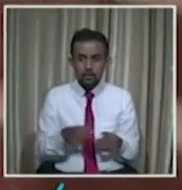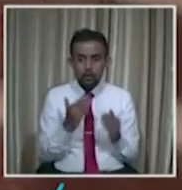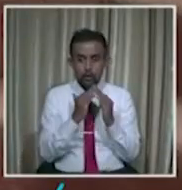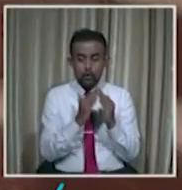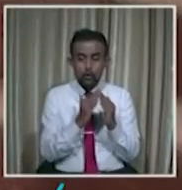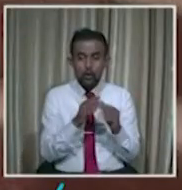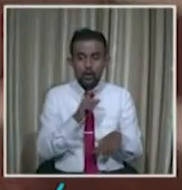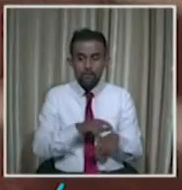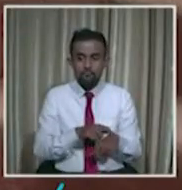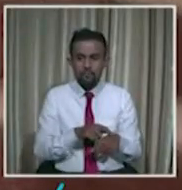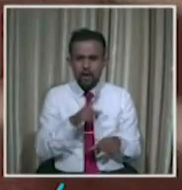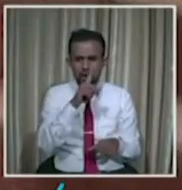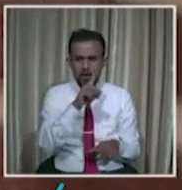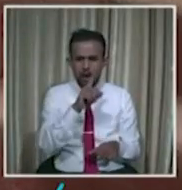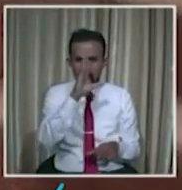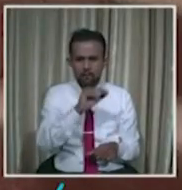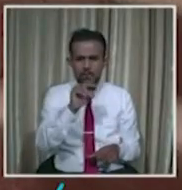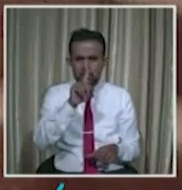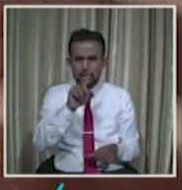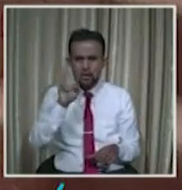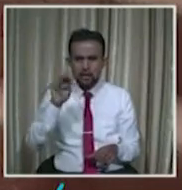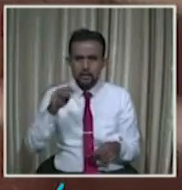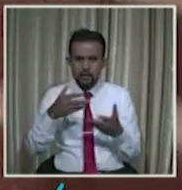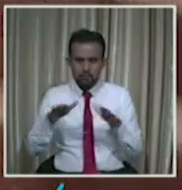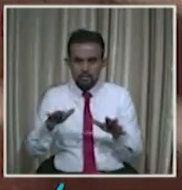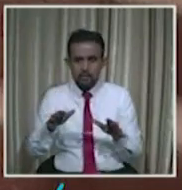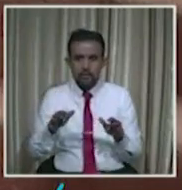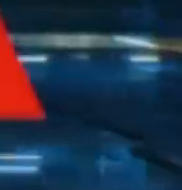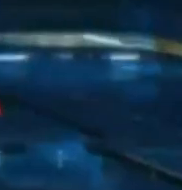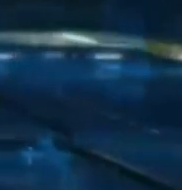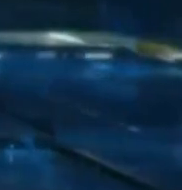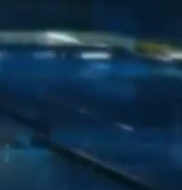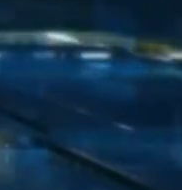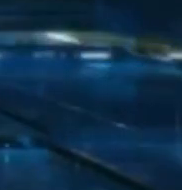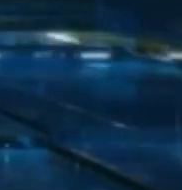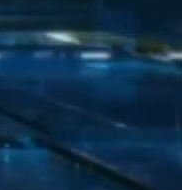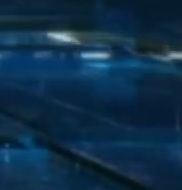තුල පස්වරු 1:30 අවසන් වන පාසල් කාලය තුලදී මේ කටයුතු අවසන් කරන එක දැනුම් දීලා තිබෙනවා.